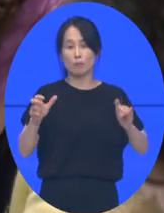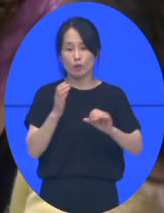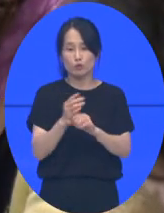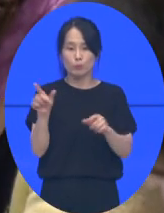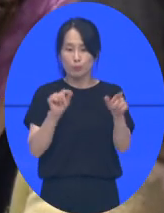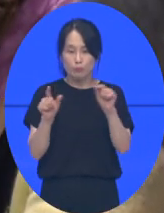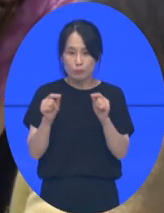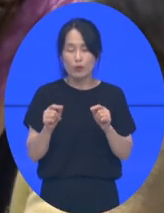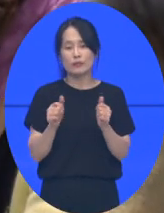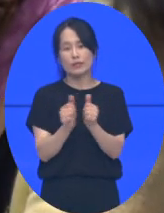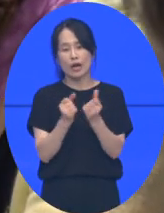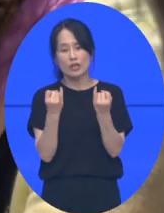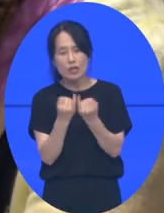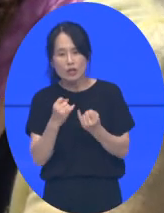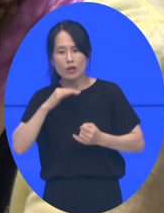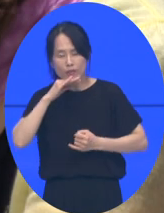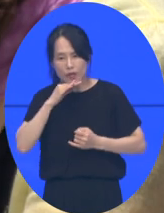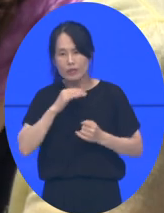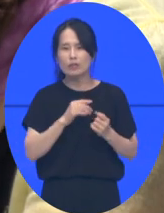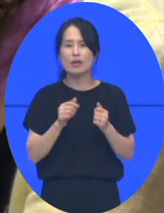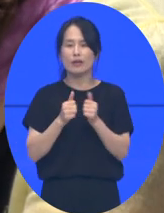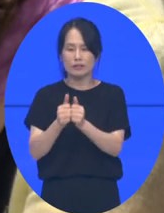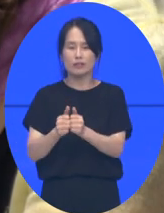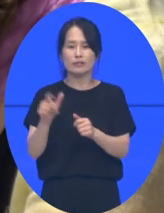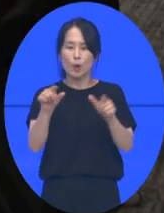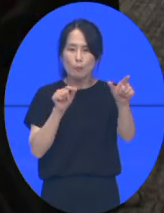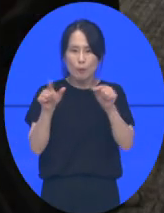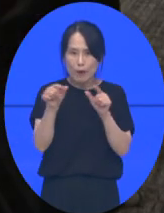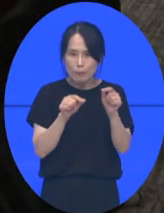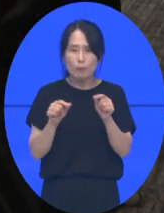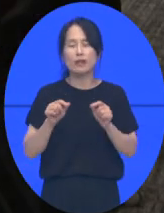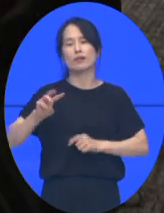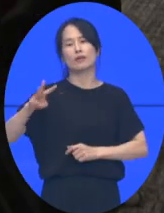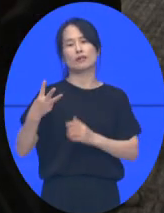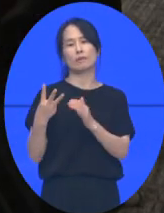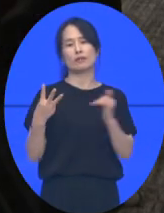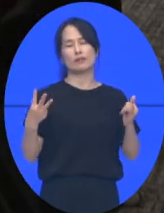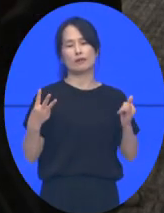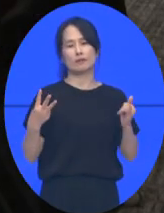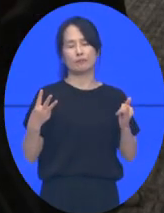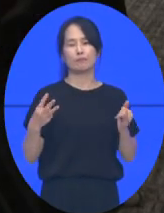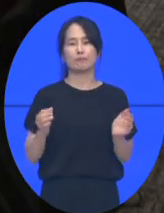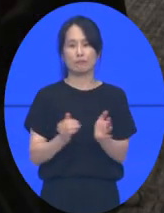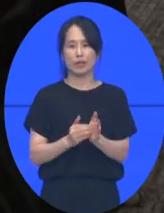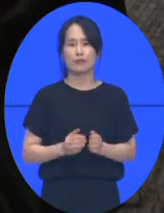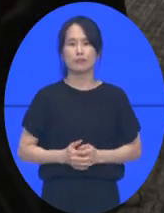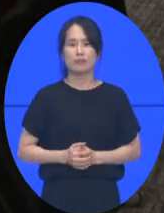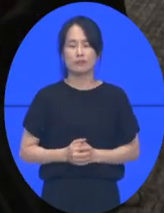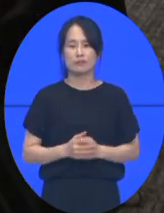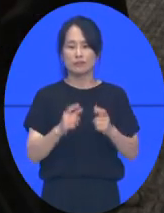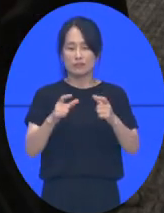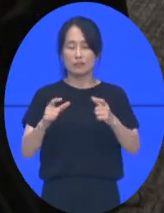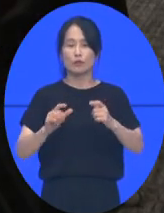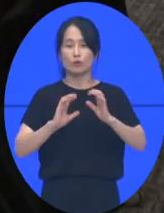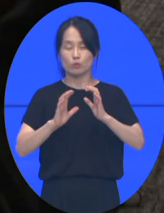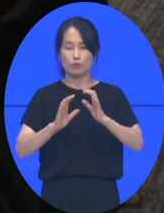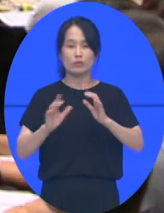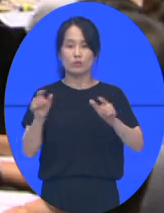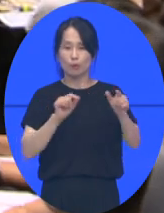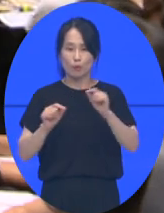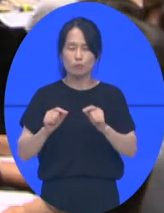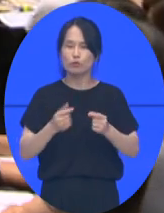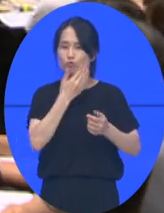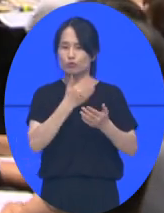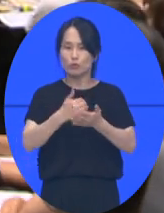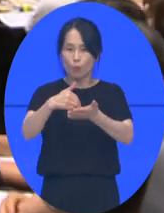성별과 연령, 지역과 태도에 대한 의제 등 기준에 따라 참여 희망자 300명을 선정해 권역별 토론회에서 도출된